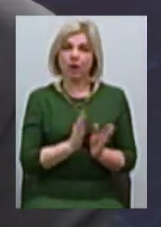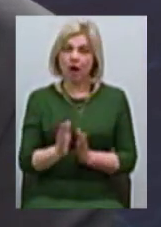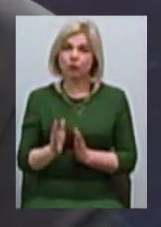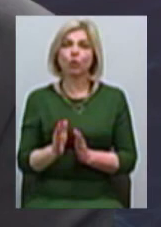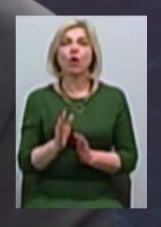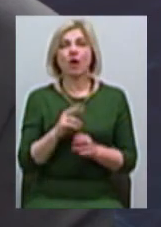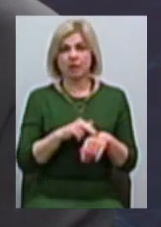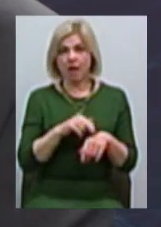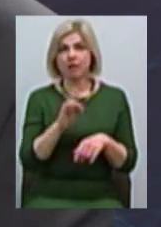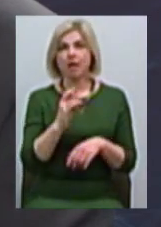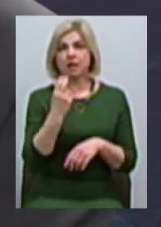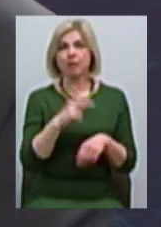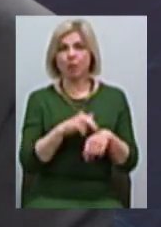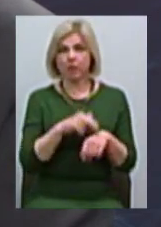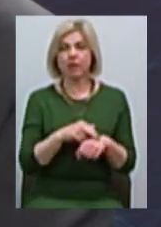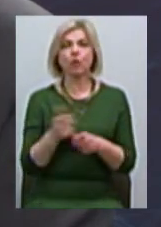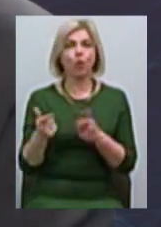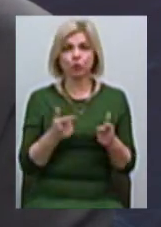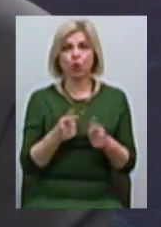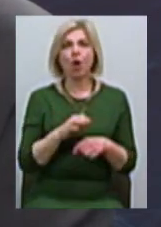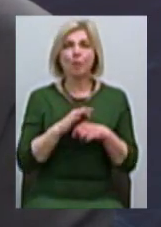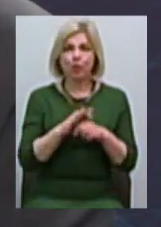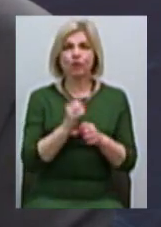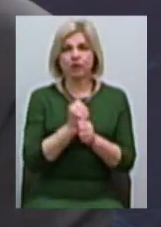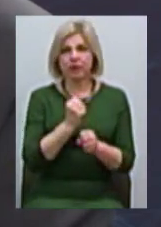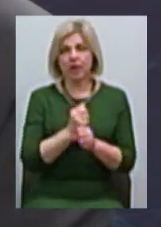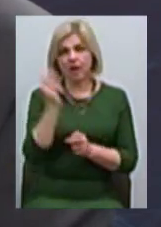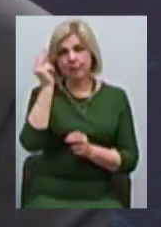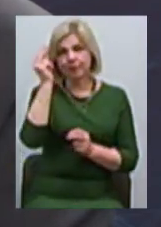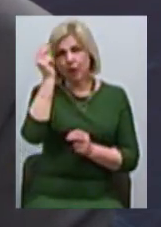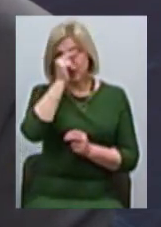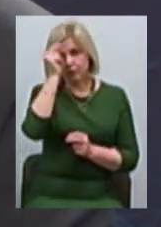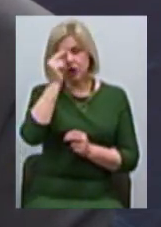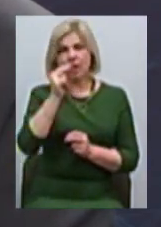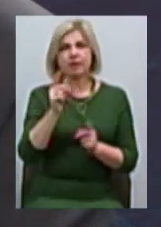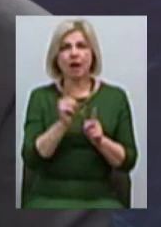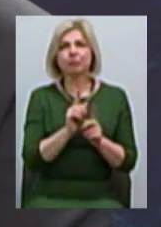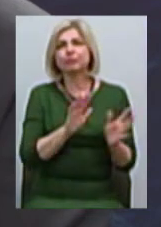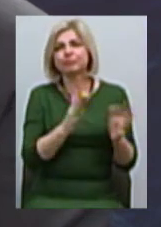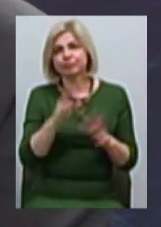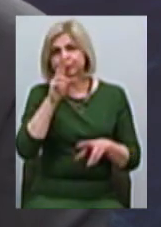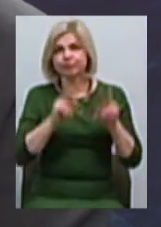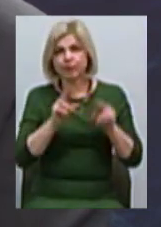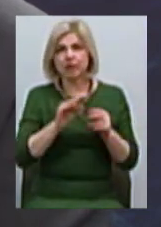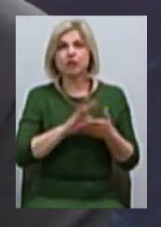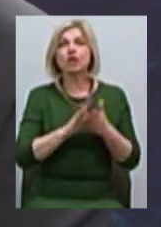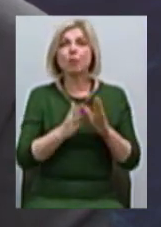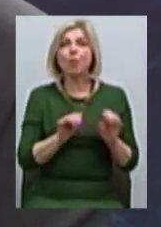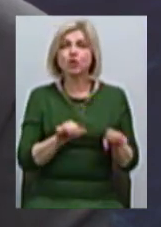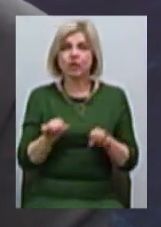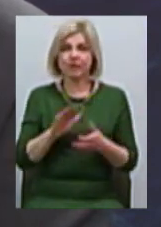Національна поліція готова, вона проводила постійно навчання, ситуативні навчання щодо таких якихось